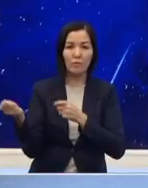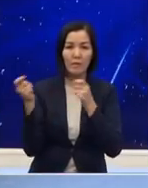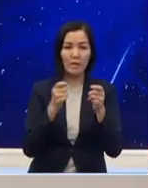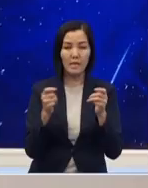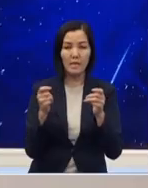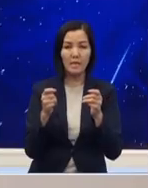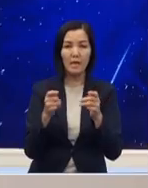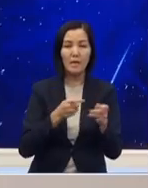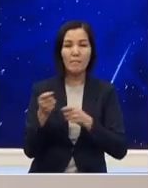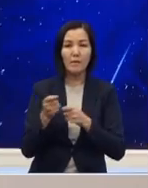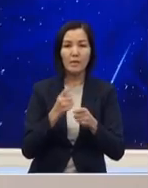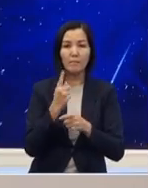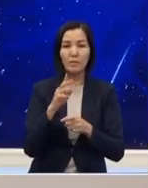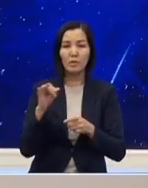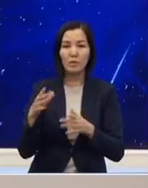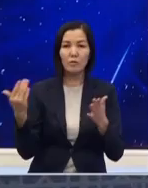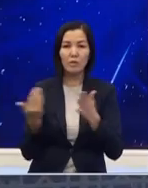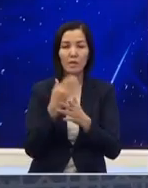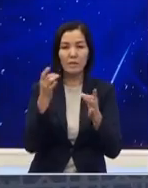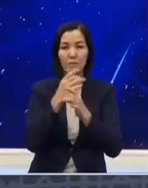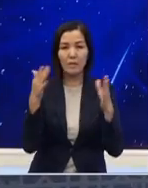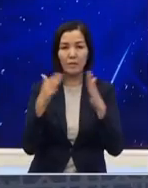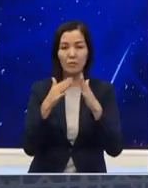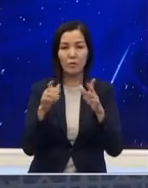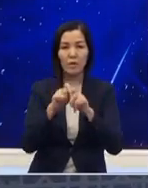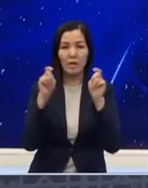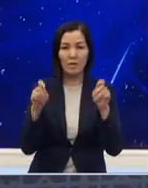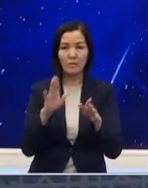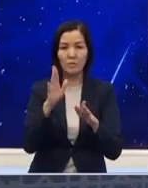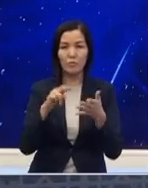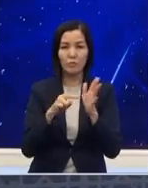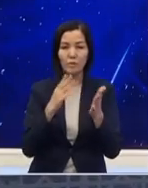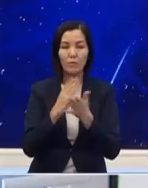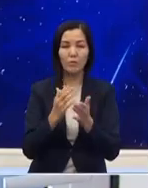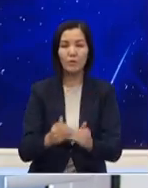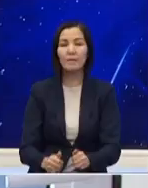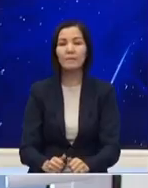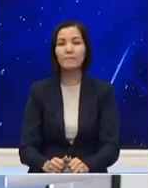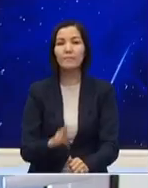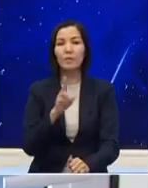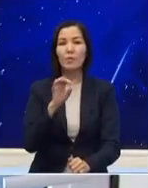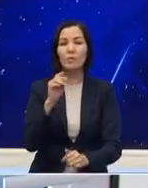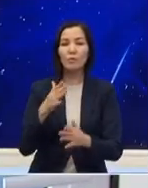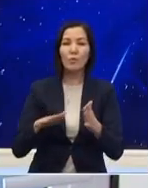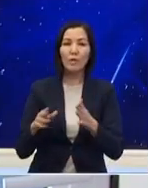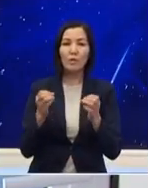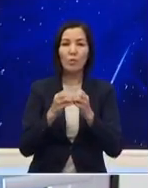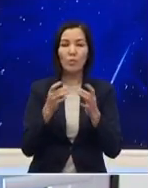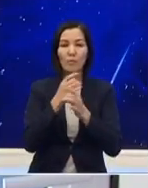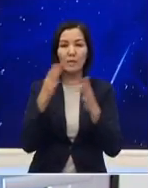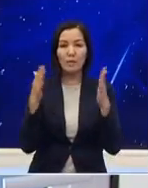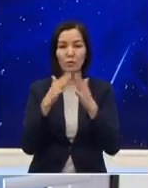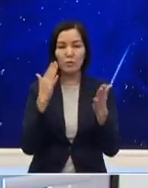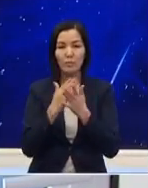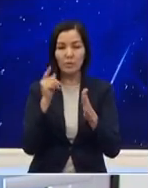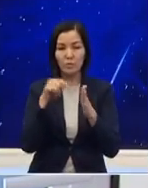Аудан басшылығы 1 желтоқсанда жаңартылған мәдениет үйін ресми түрде қайта ашуды жоспарлап отыр. Көксу ауданында 10 мәдениет үйі бар. 10